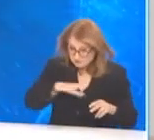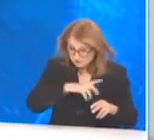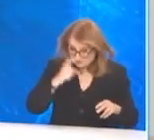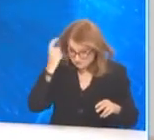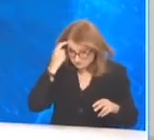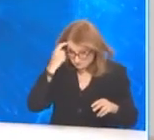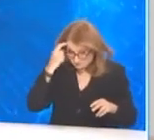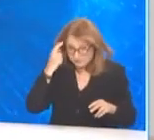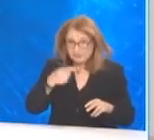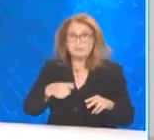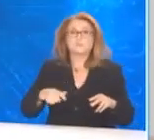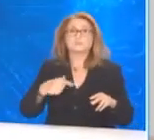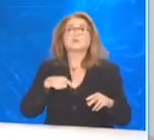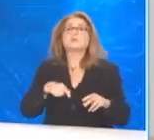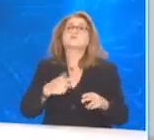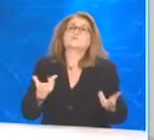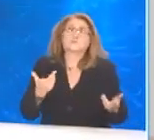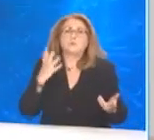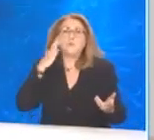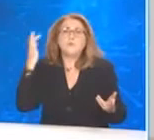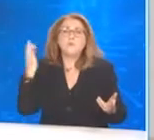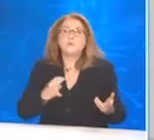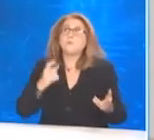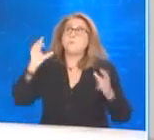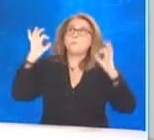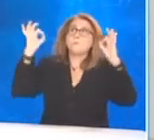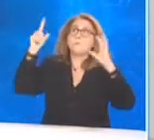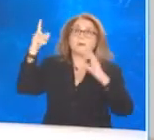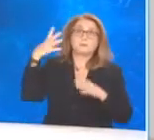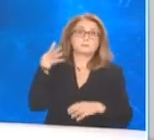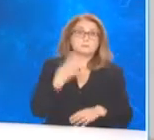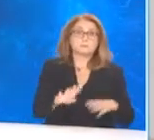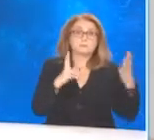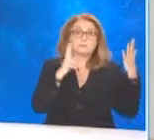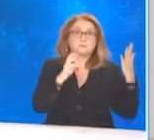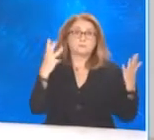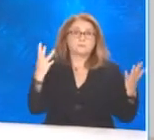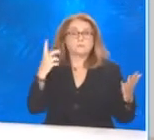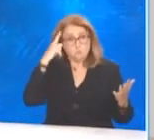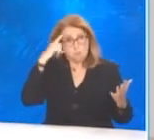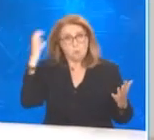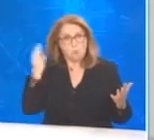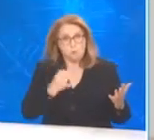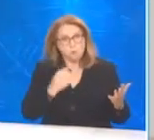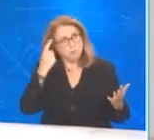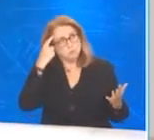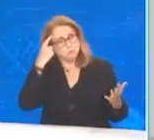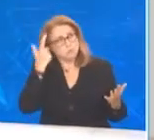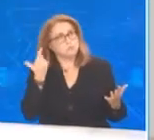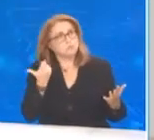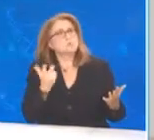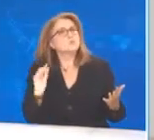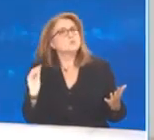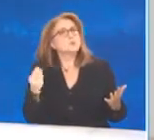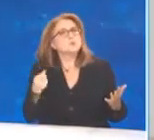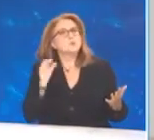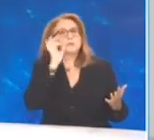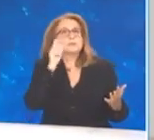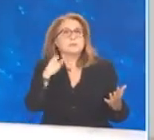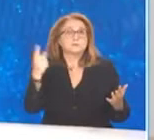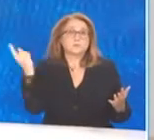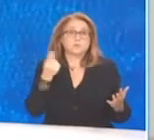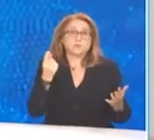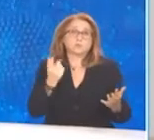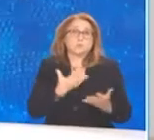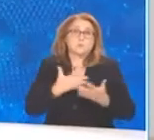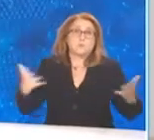π.χ. ότι είναι εύλογο όταν η Κεντρική Μακεδονία έχει 478, ο Δήμος Θεσσαλονίκης που έχει το μεγαλύτερο πληθυσμό να έχει